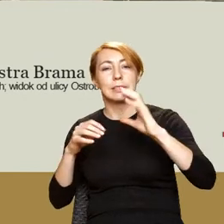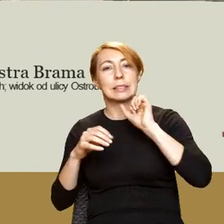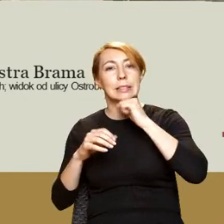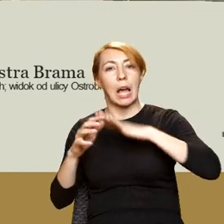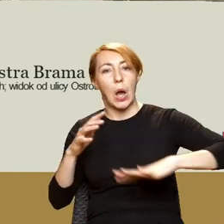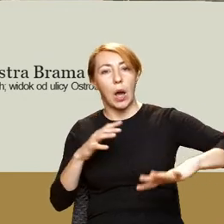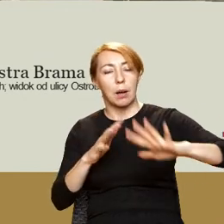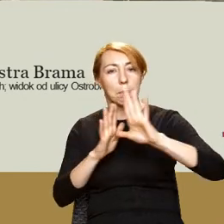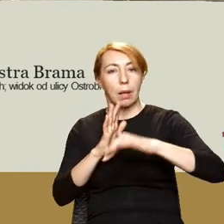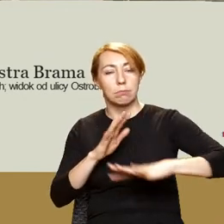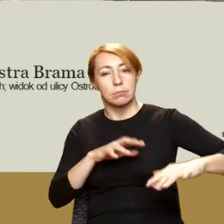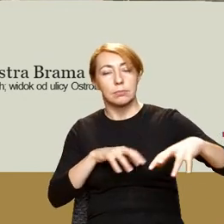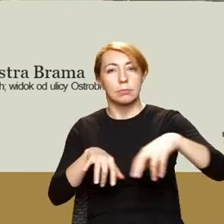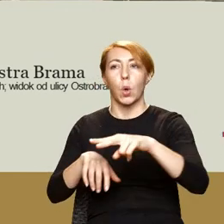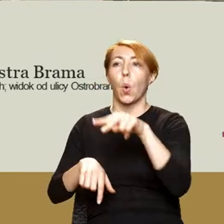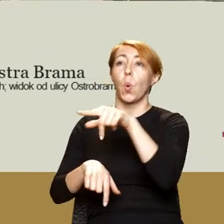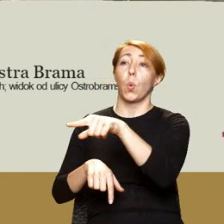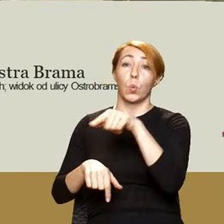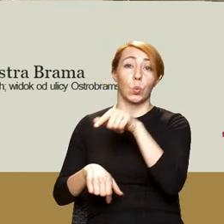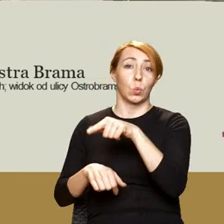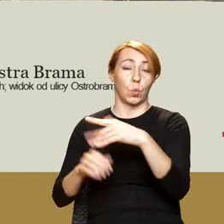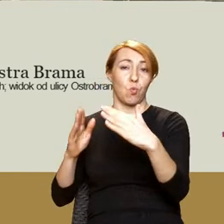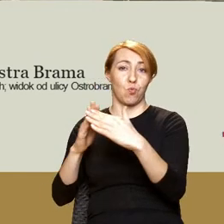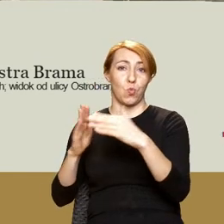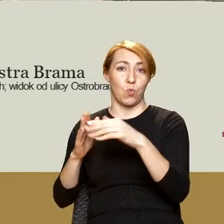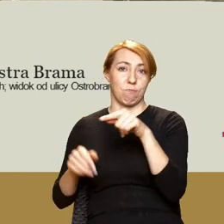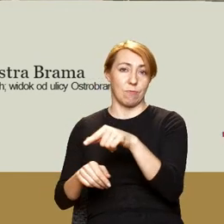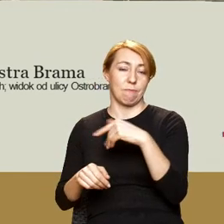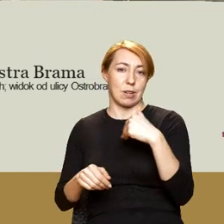te, które wiadomy